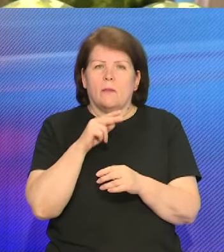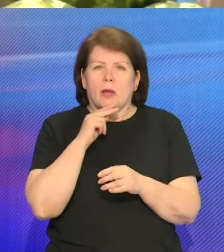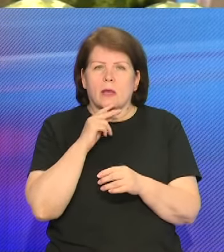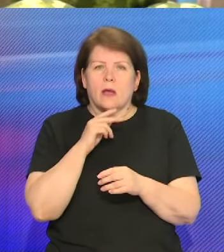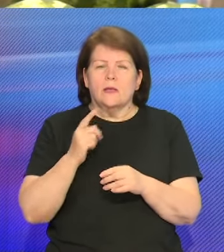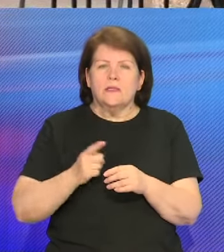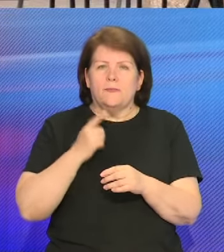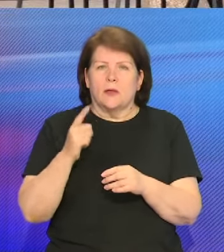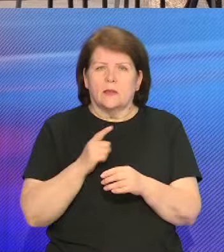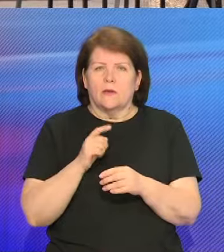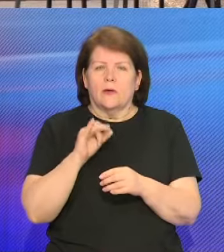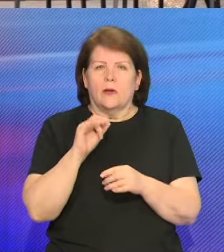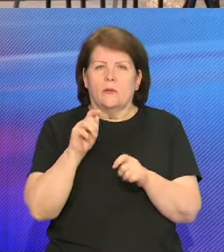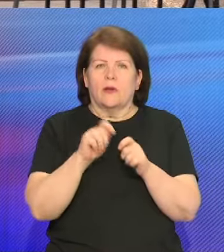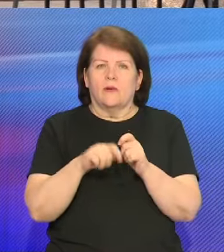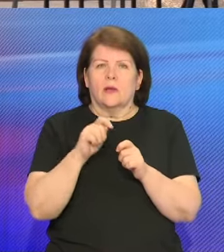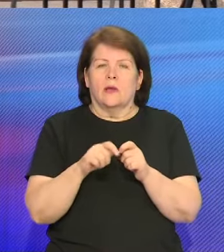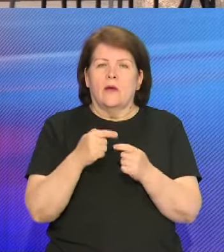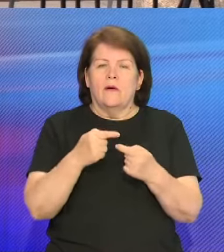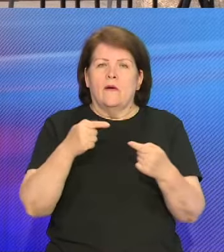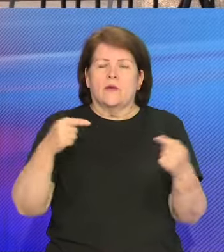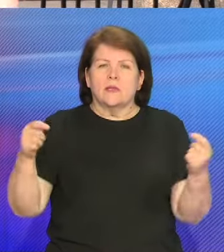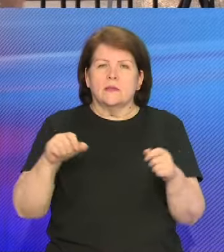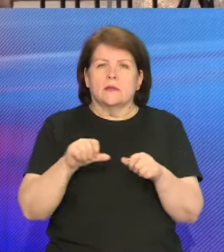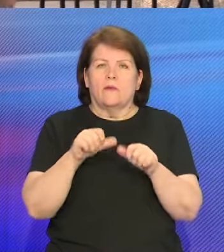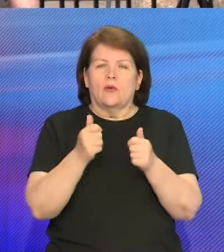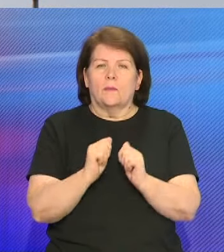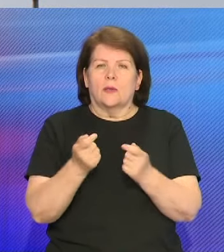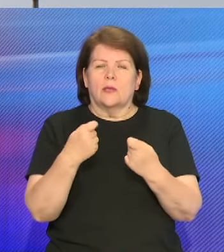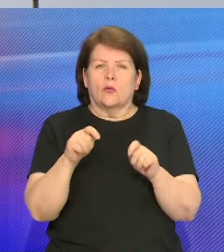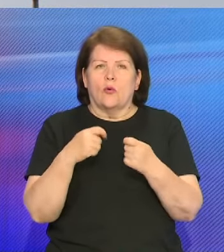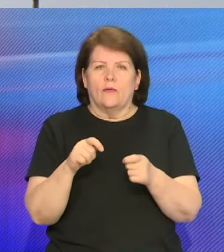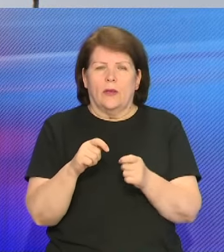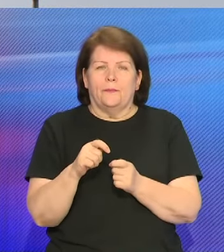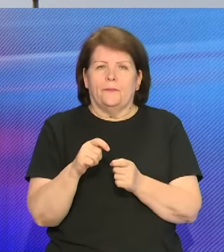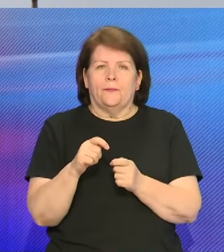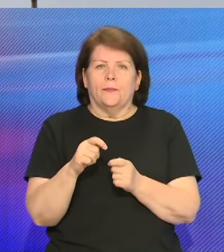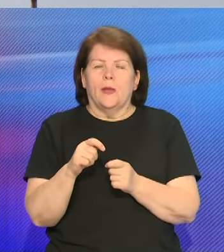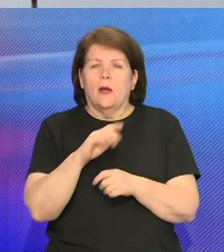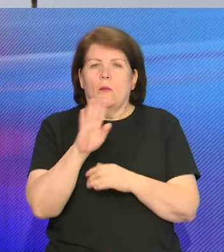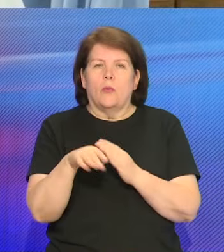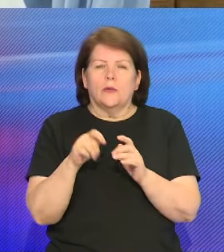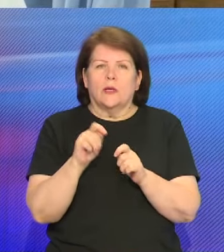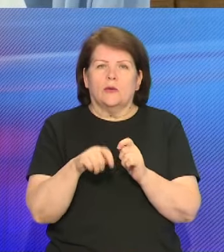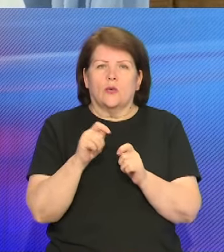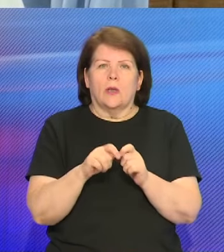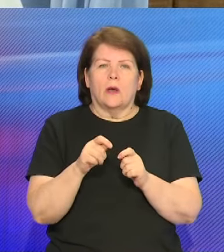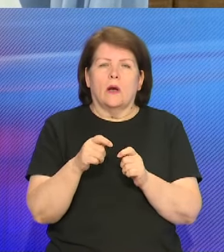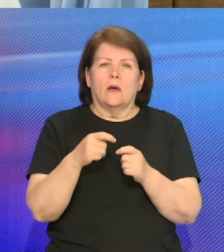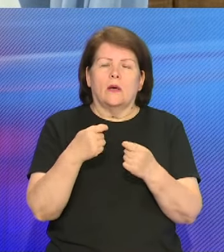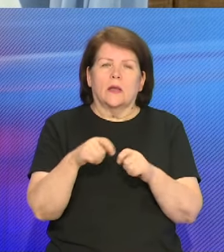днямі праводзяць праверкі ў гандлёвых аб'ектах розных форм уласнасці рэгіёна. Пад кантролем прыватныя кропкі, рынкі, магазіны